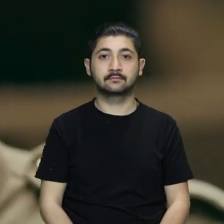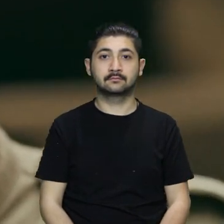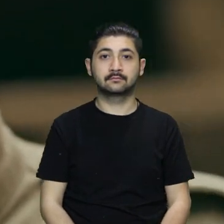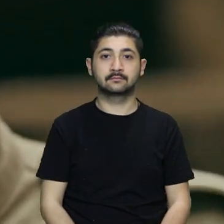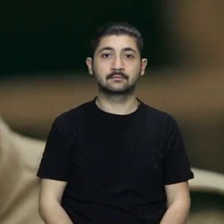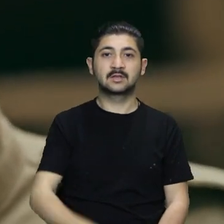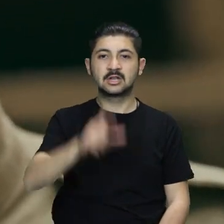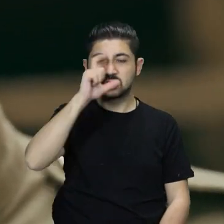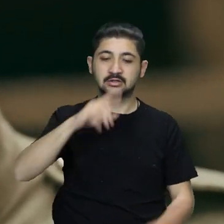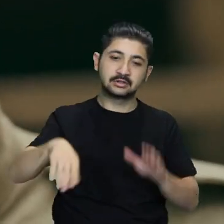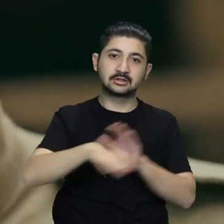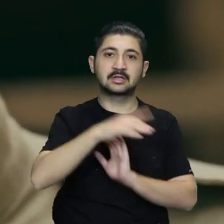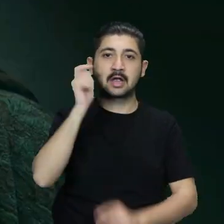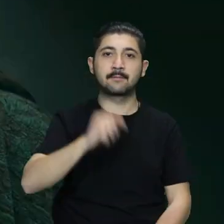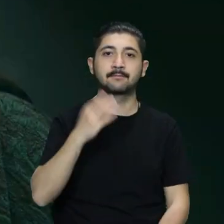İşçileri çıkarın.